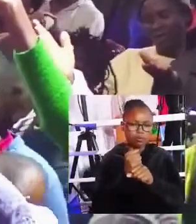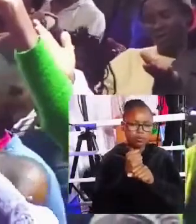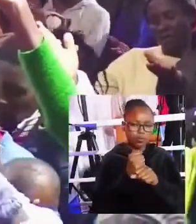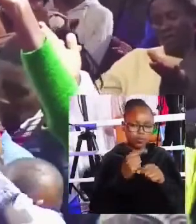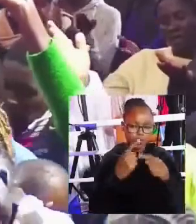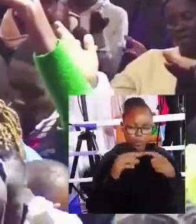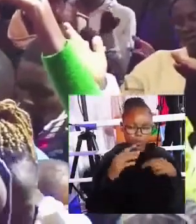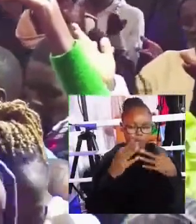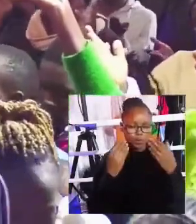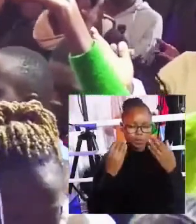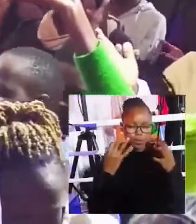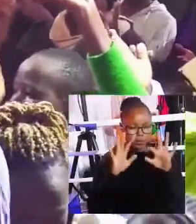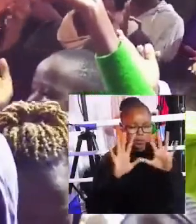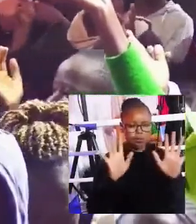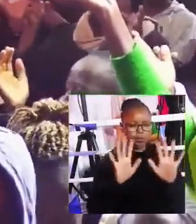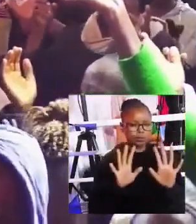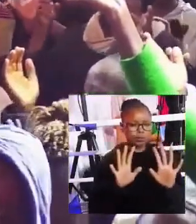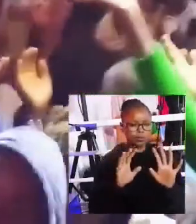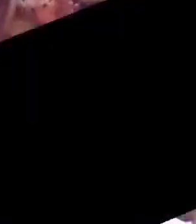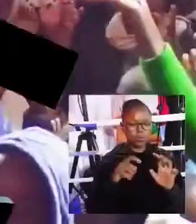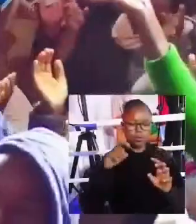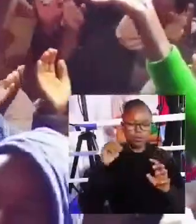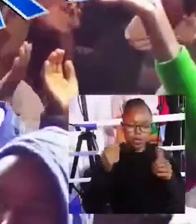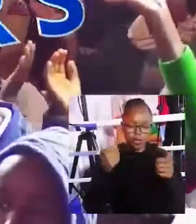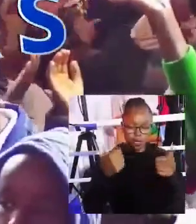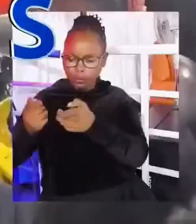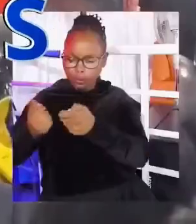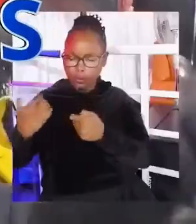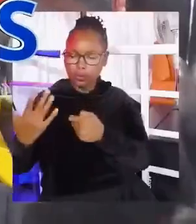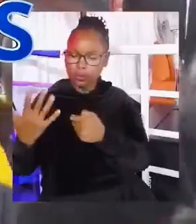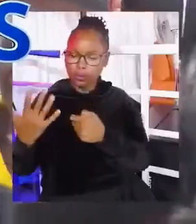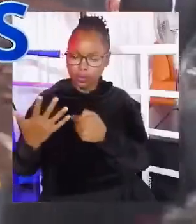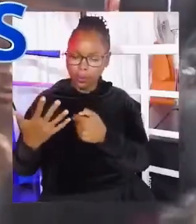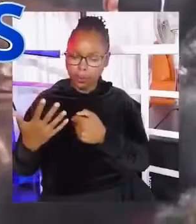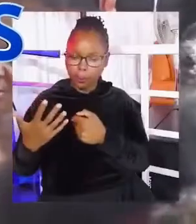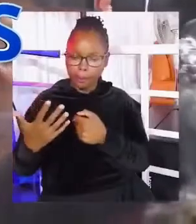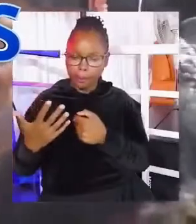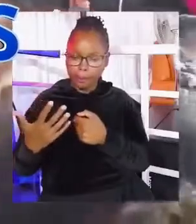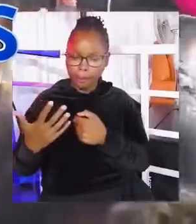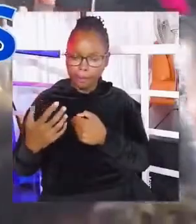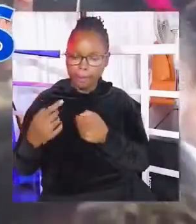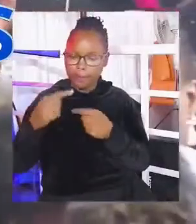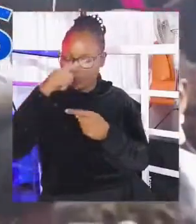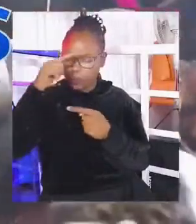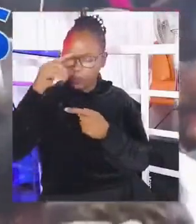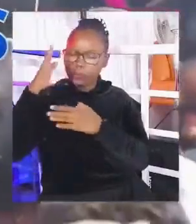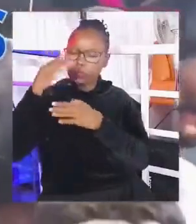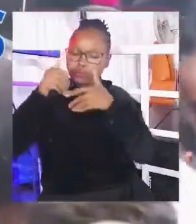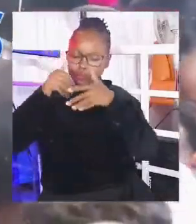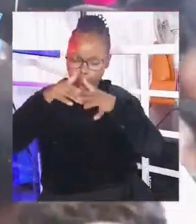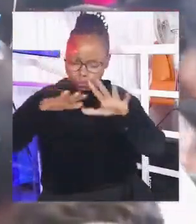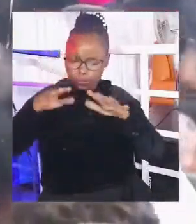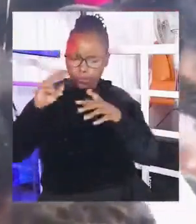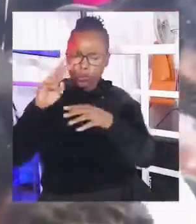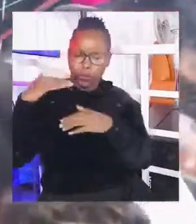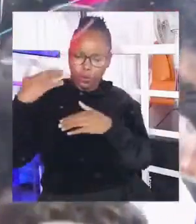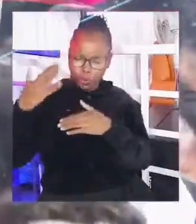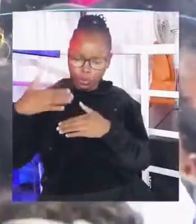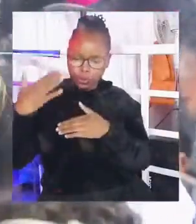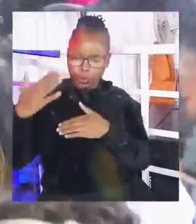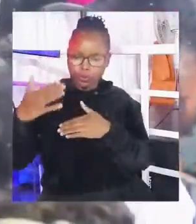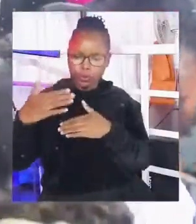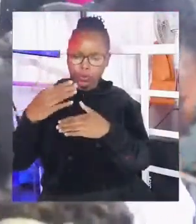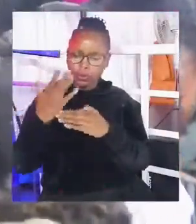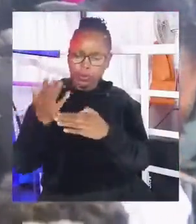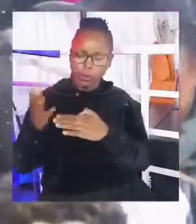na muku wete merigo meritu na nego muhurukia Na todo ni urathimanaga Niguo Jesu Dasokia indo